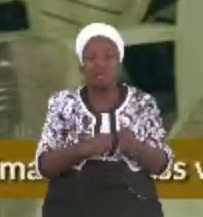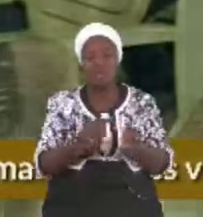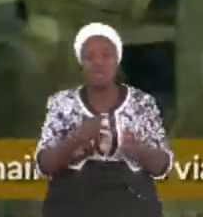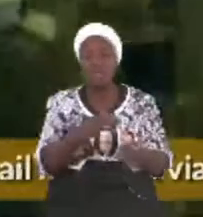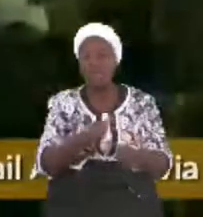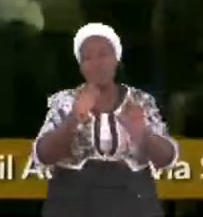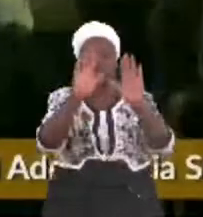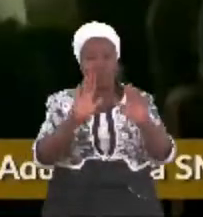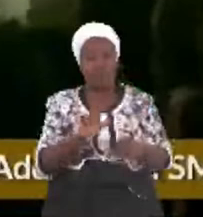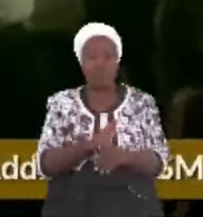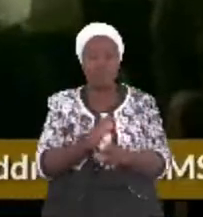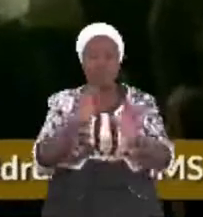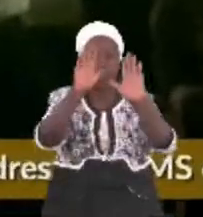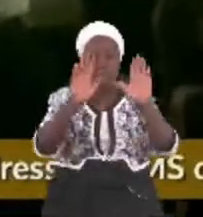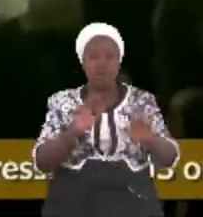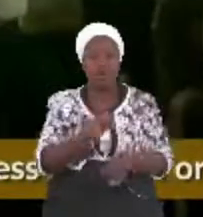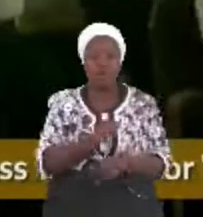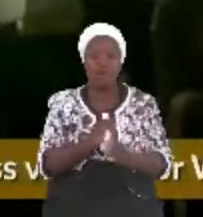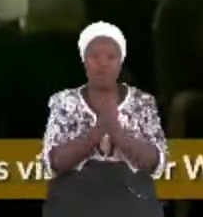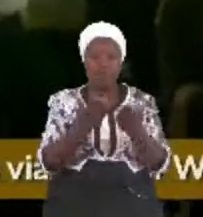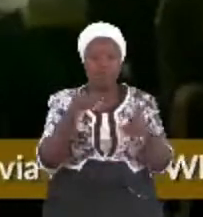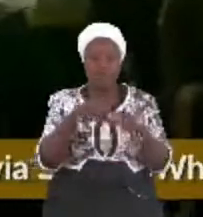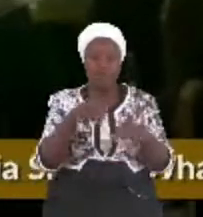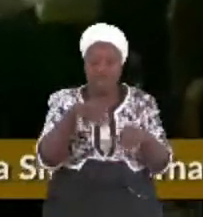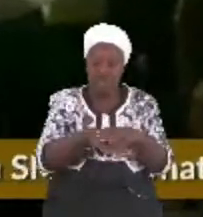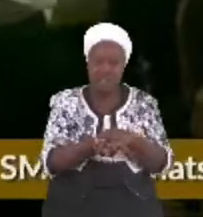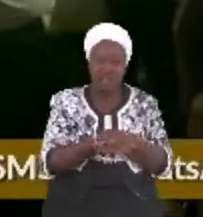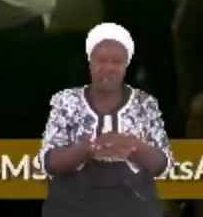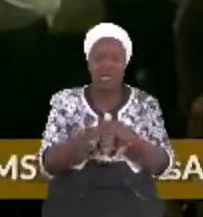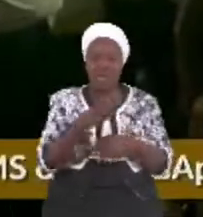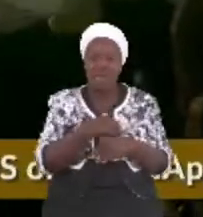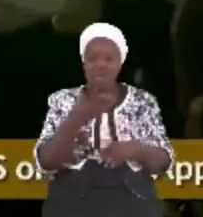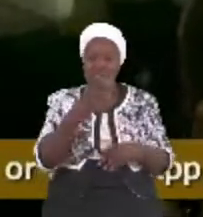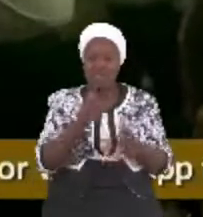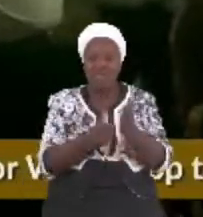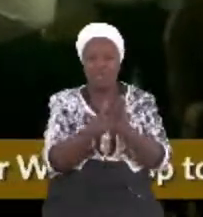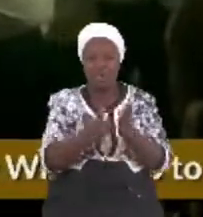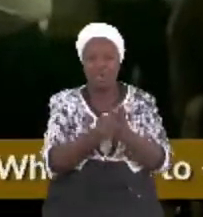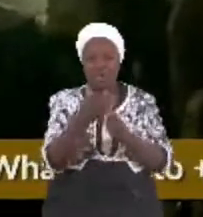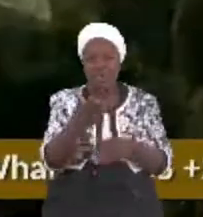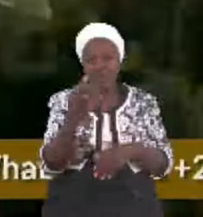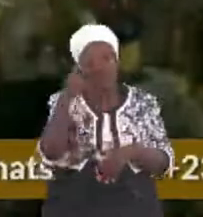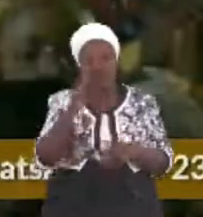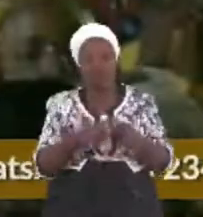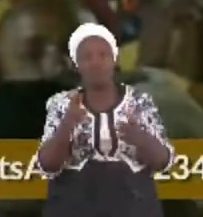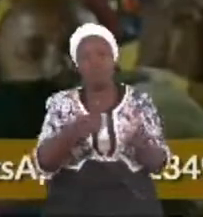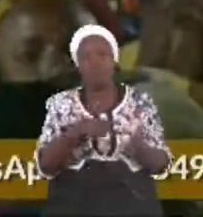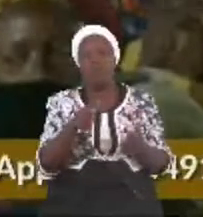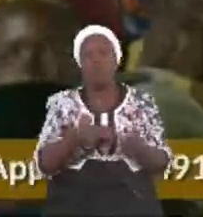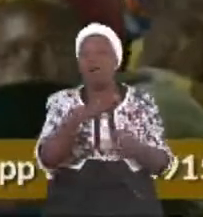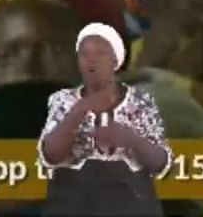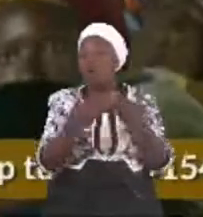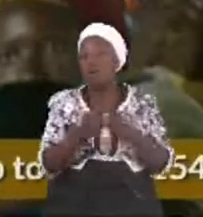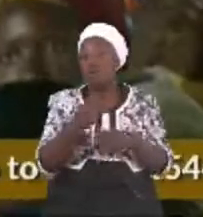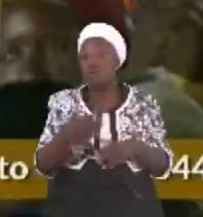ou bien vous qui êtes en plein air. Sur un terrain de croisade en plein air, donner les fiches